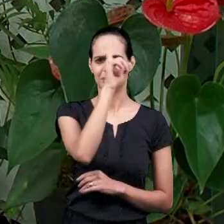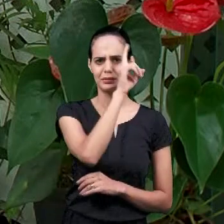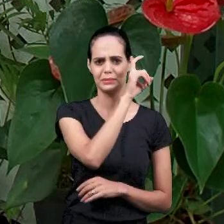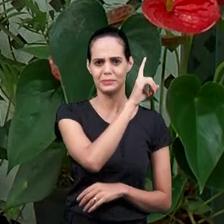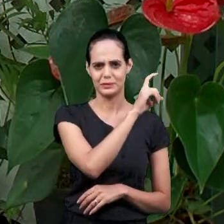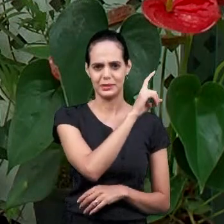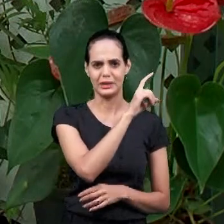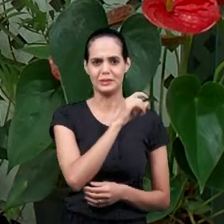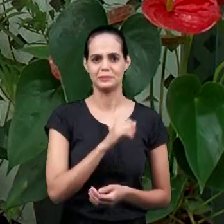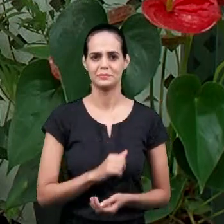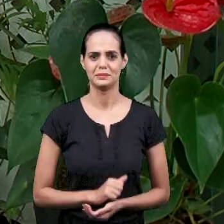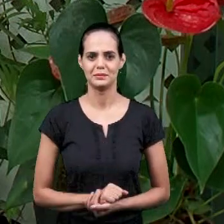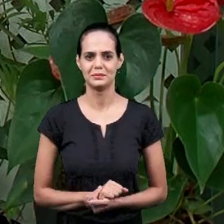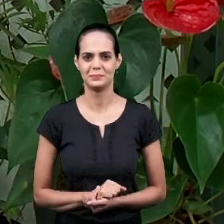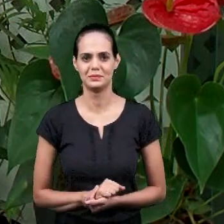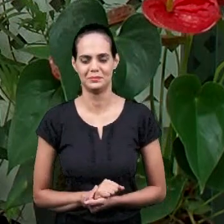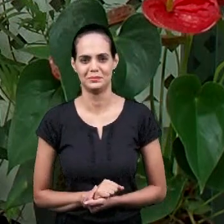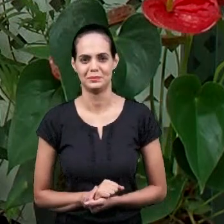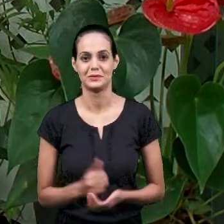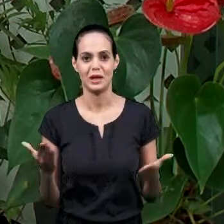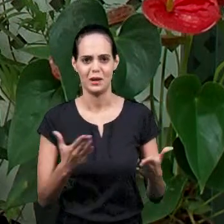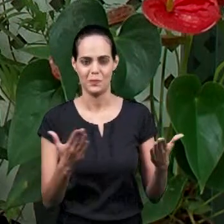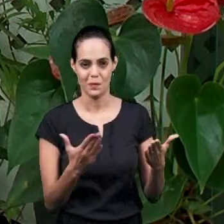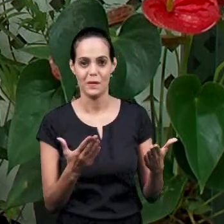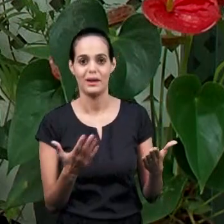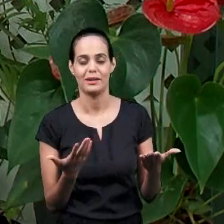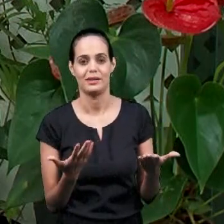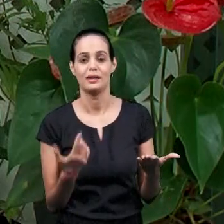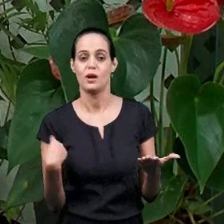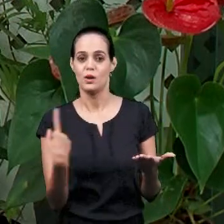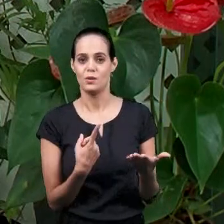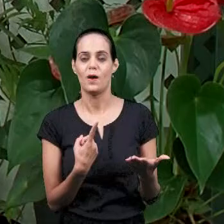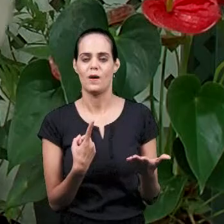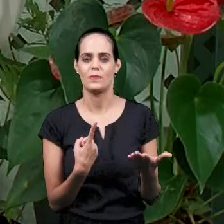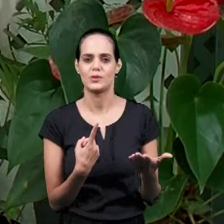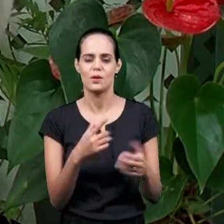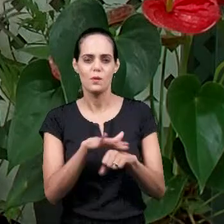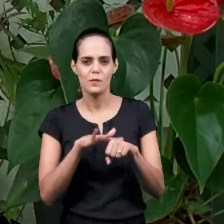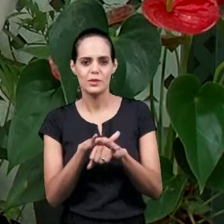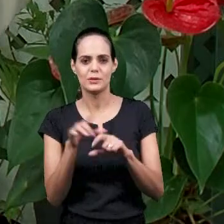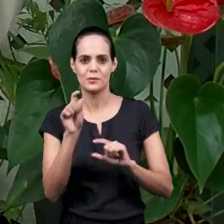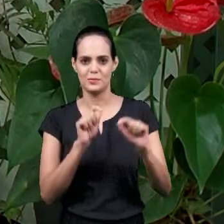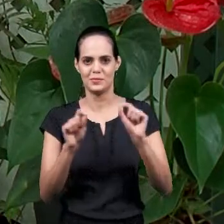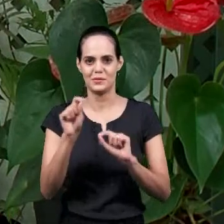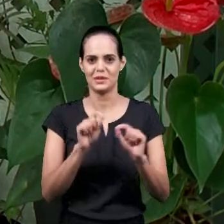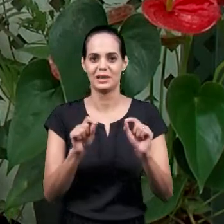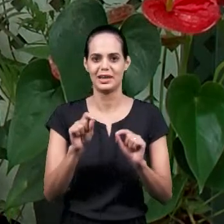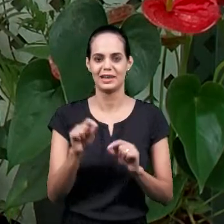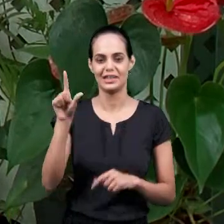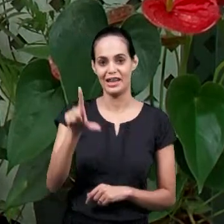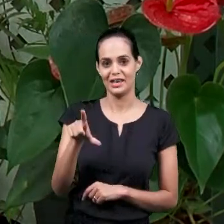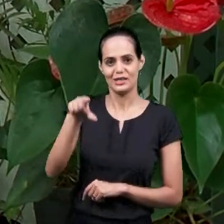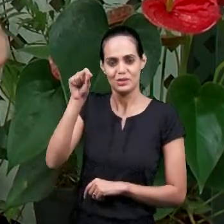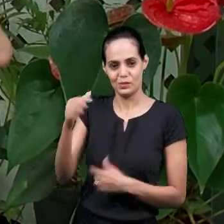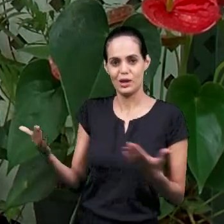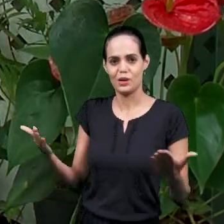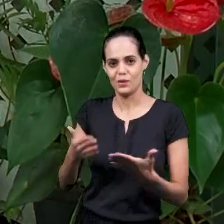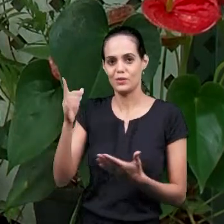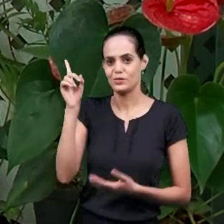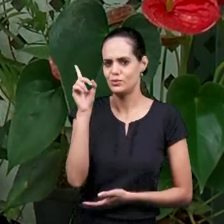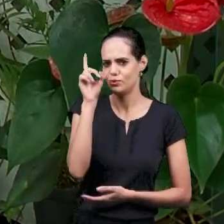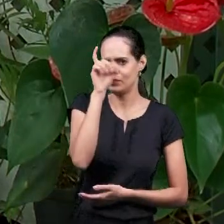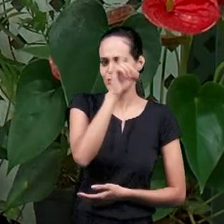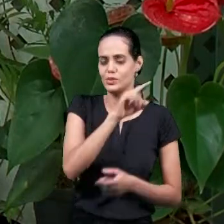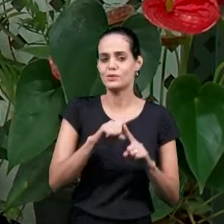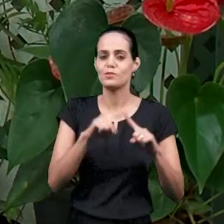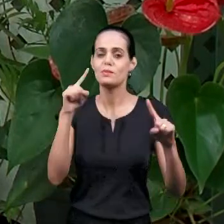y a des choix difficiles qu'on doit faire. Et notre conversation était, le choix que tu dois faire est très